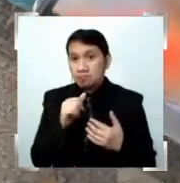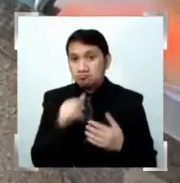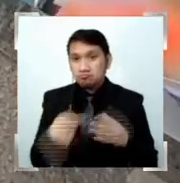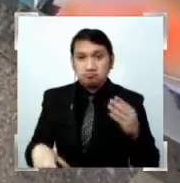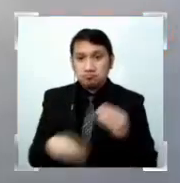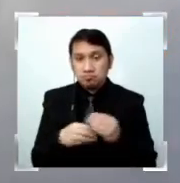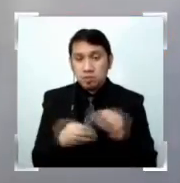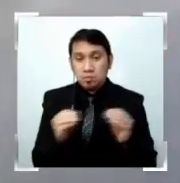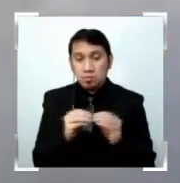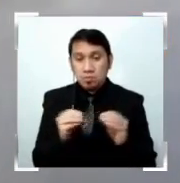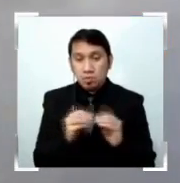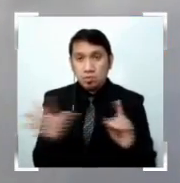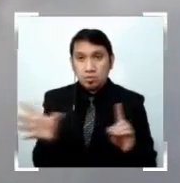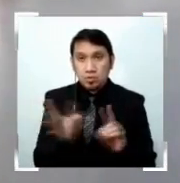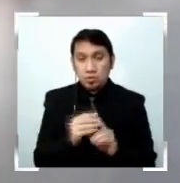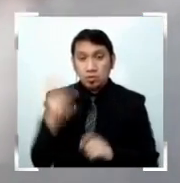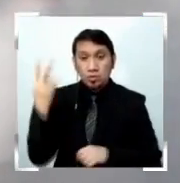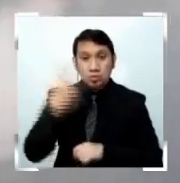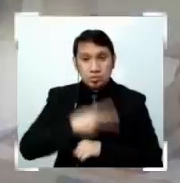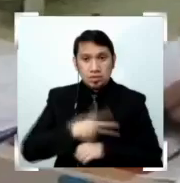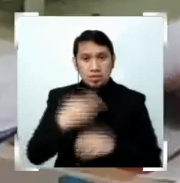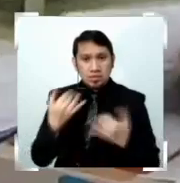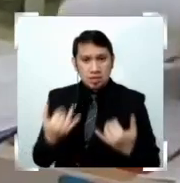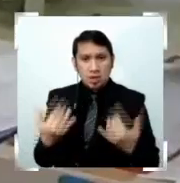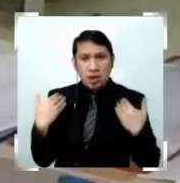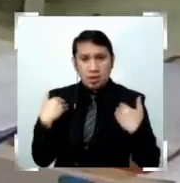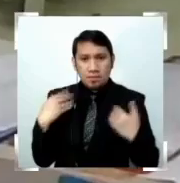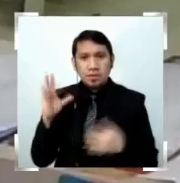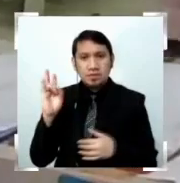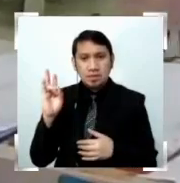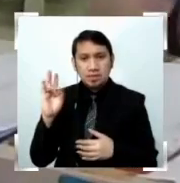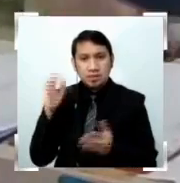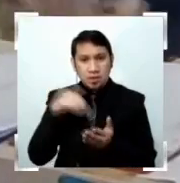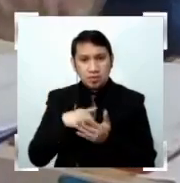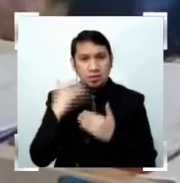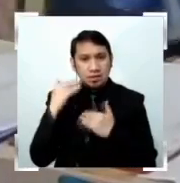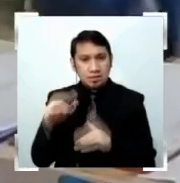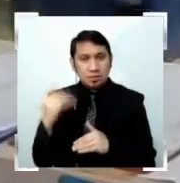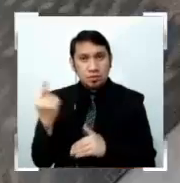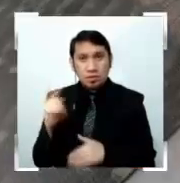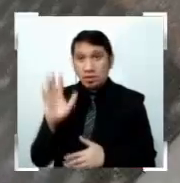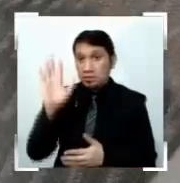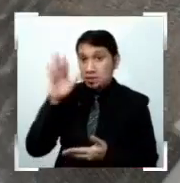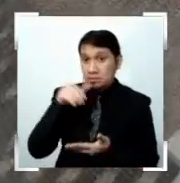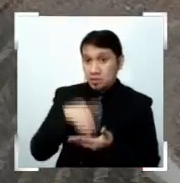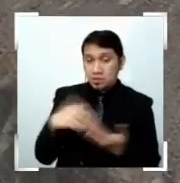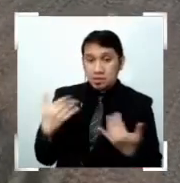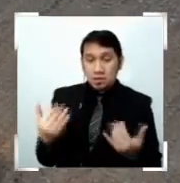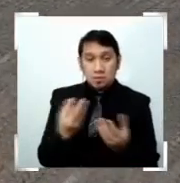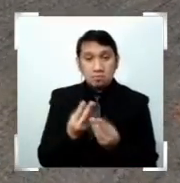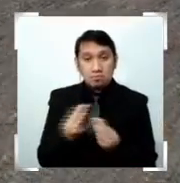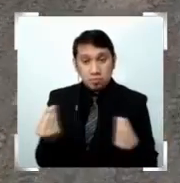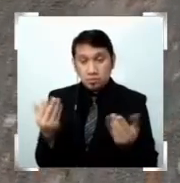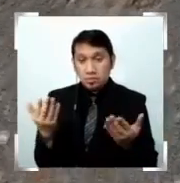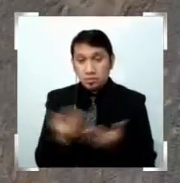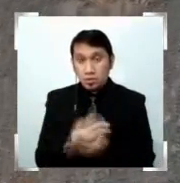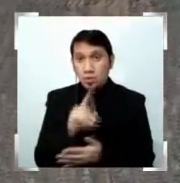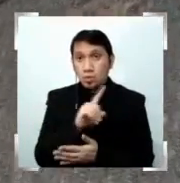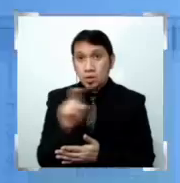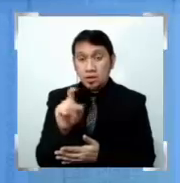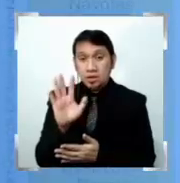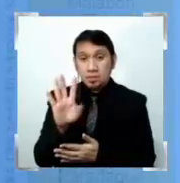nasa 7,000 ang new COVID cases sa bansa. Higit 5,000 ang new recoveries at 154 ang new COVID